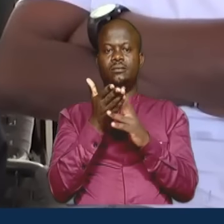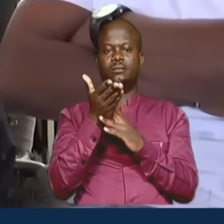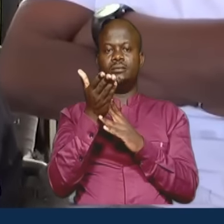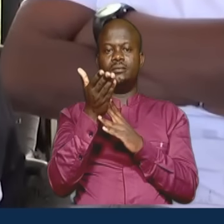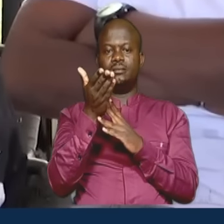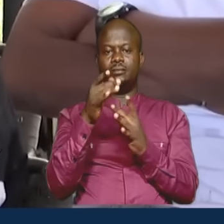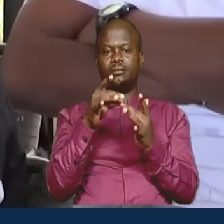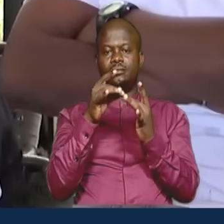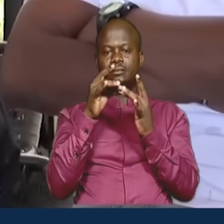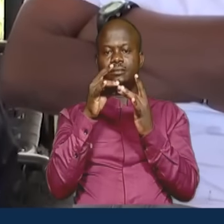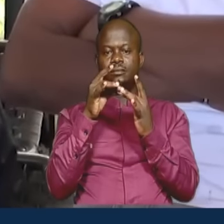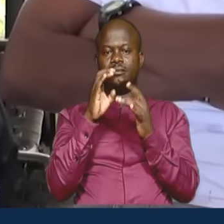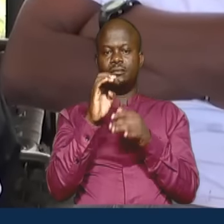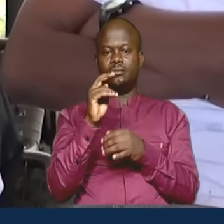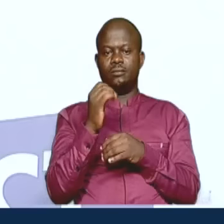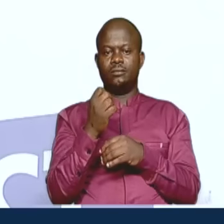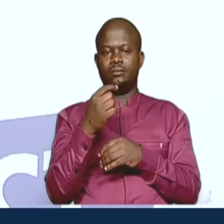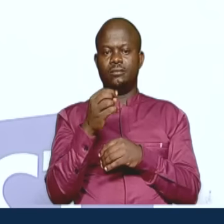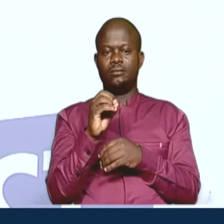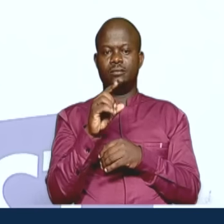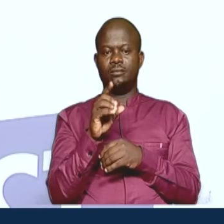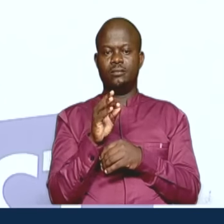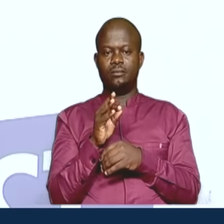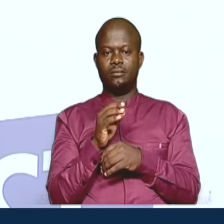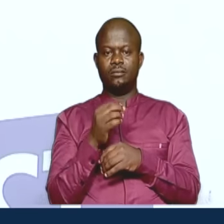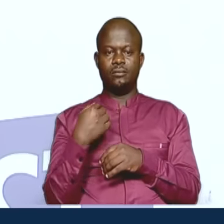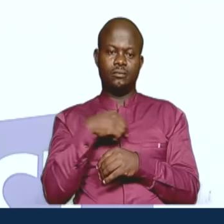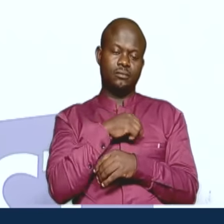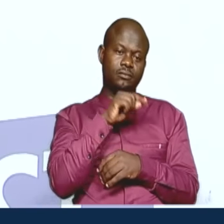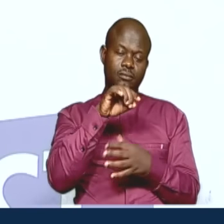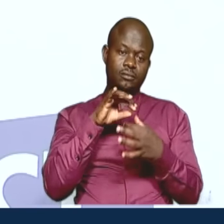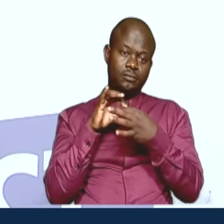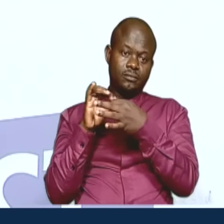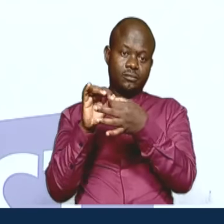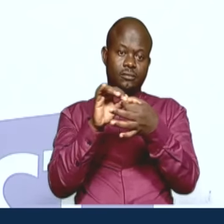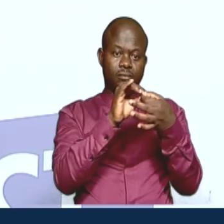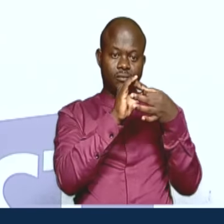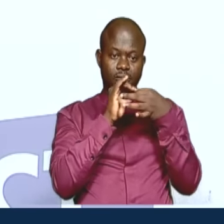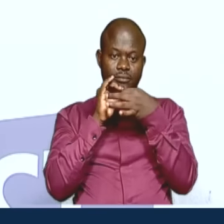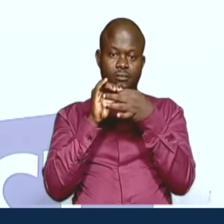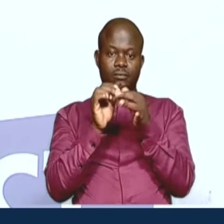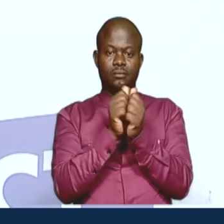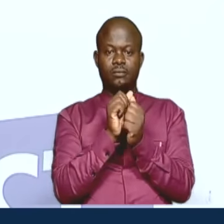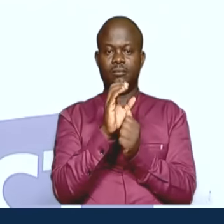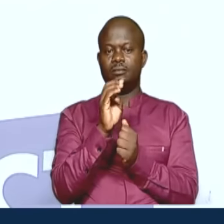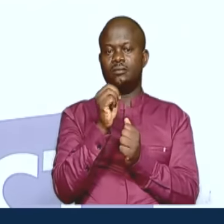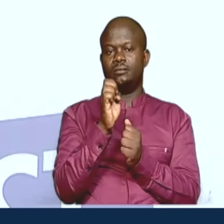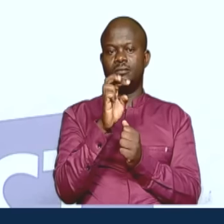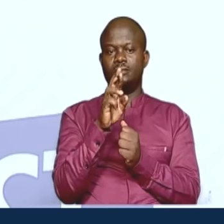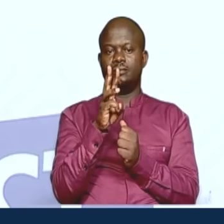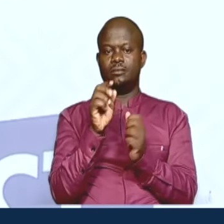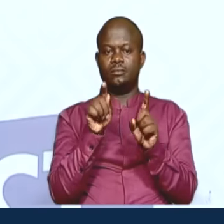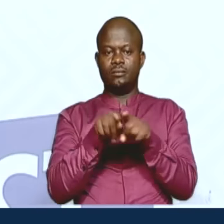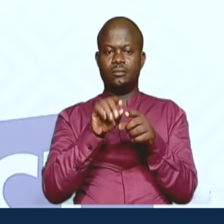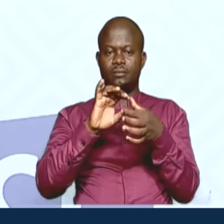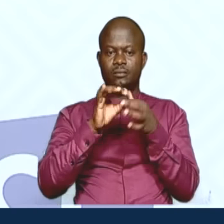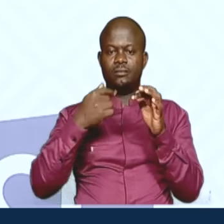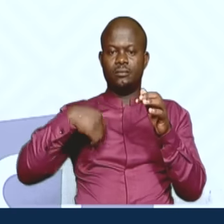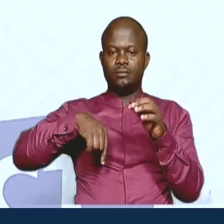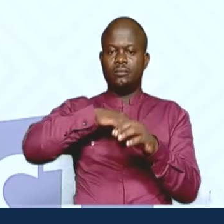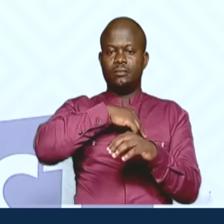kuri irushanwa rya Sime Golf twari tuje kwifatanya na Simerwa umufatanya bikorwa wacu